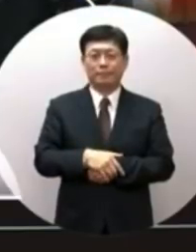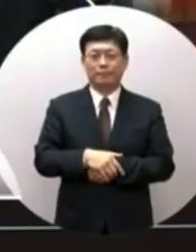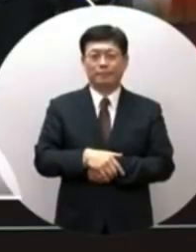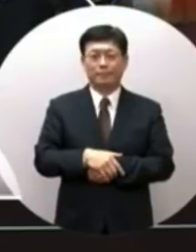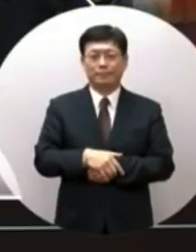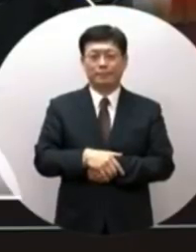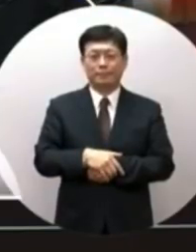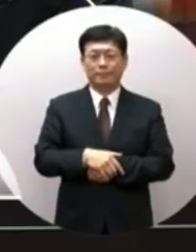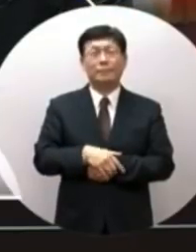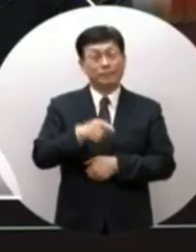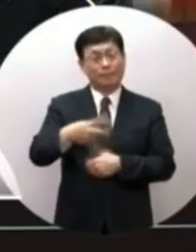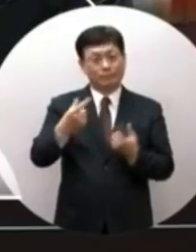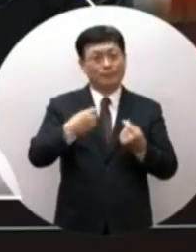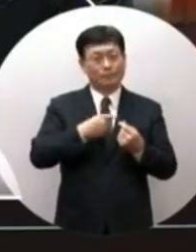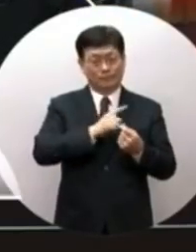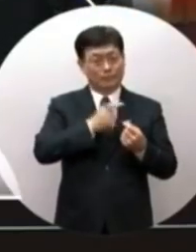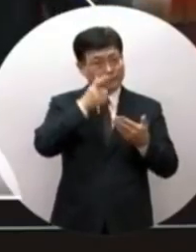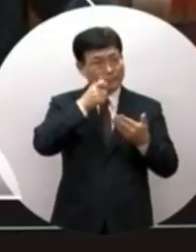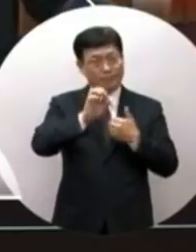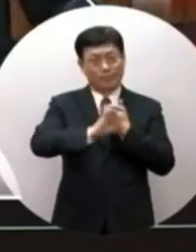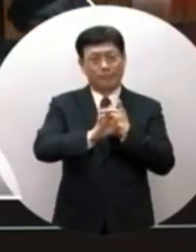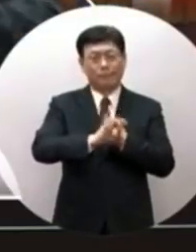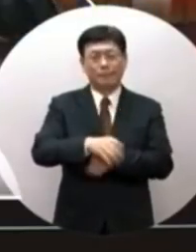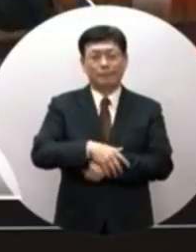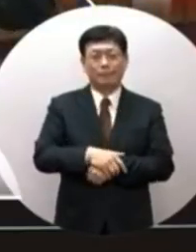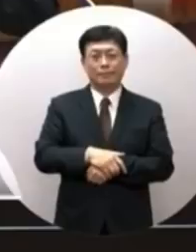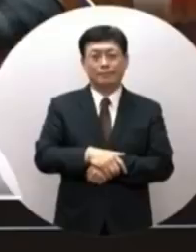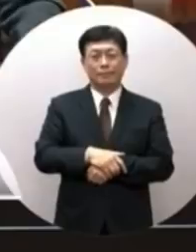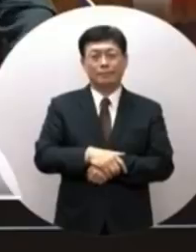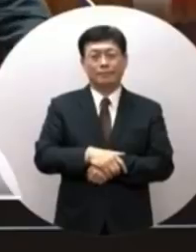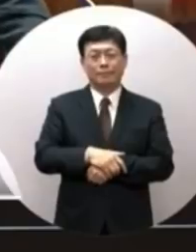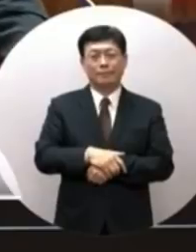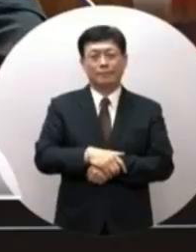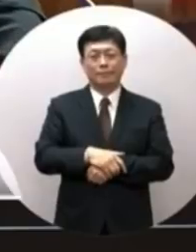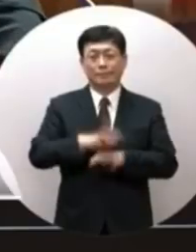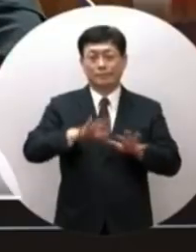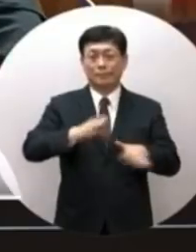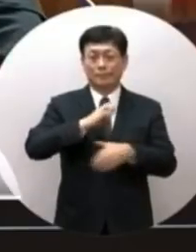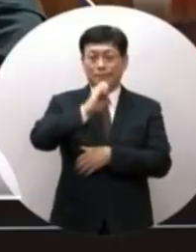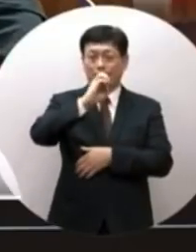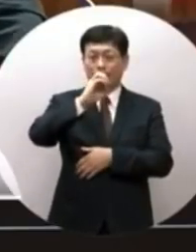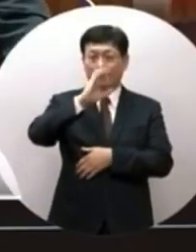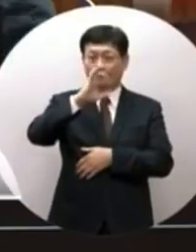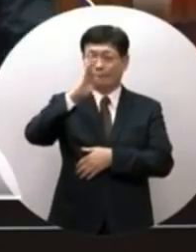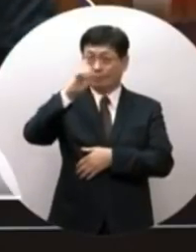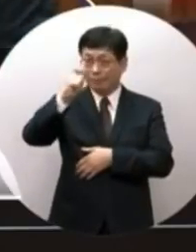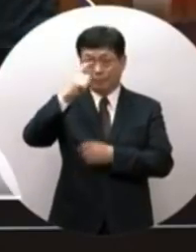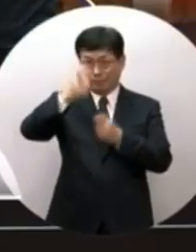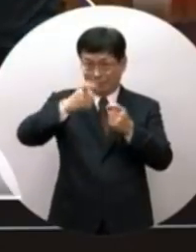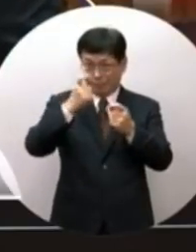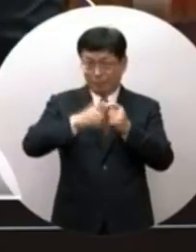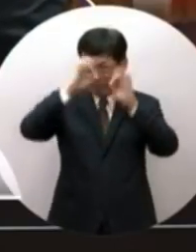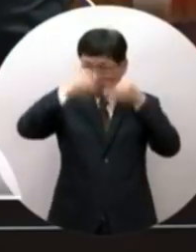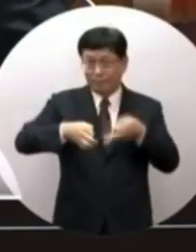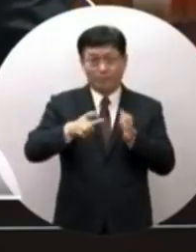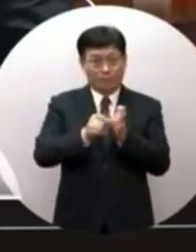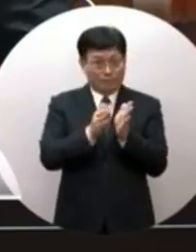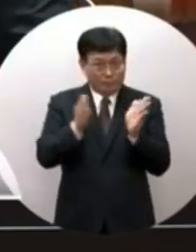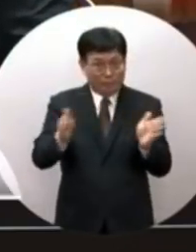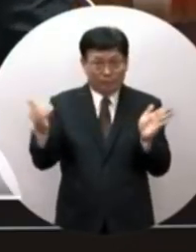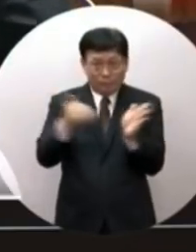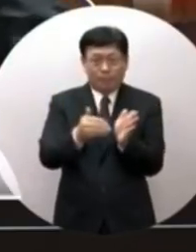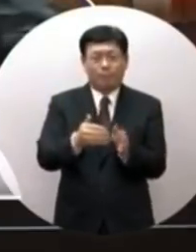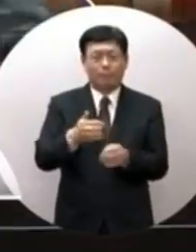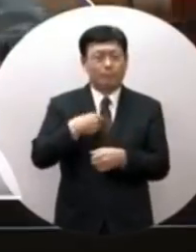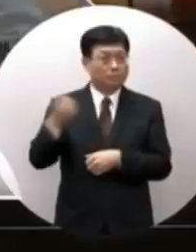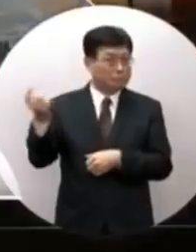这里海里常客，哦，我今嘛一口话，咱十年的检讨期将至，哦，